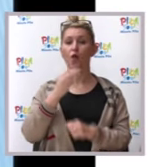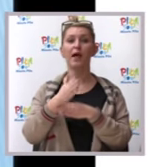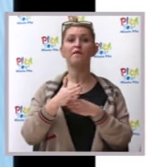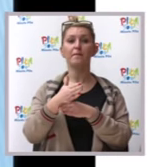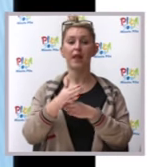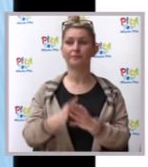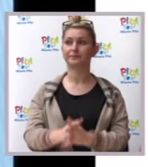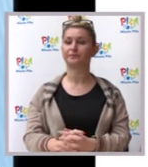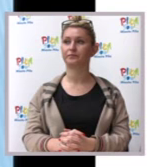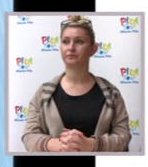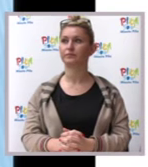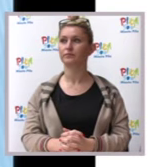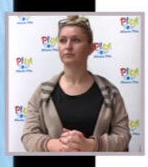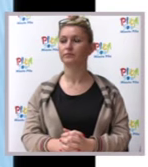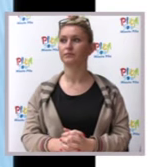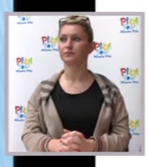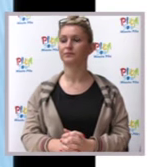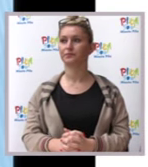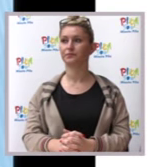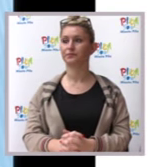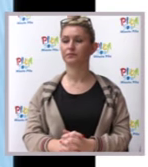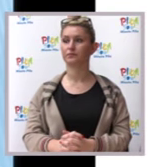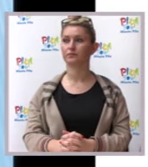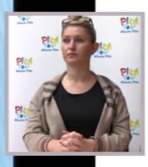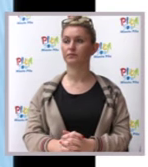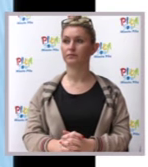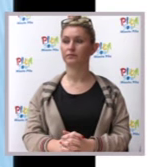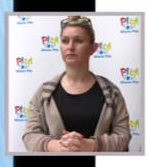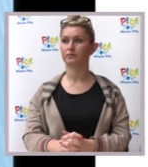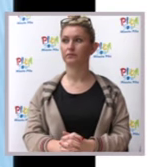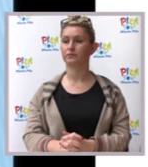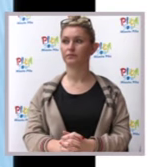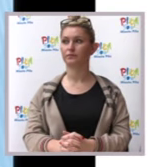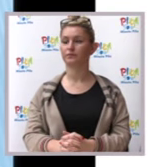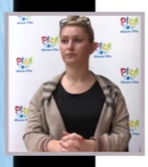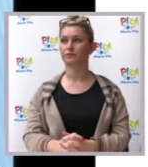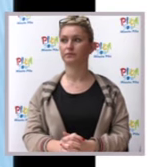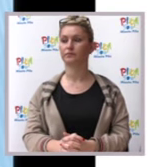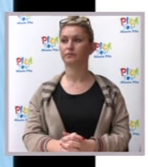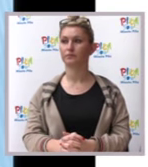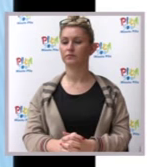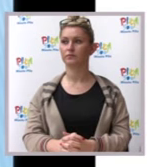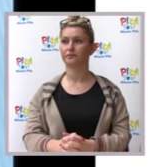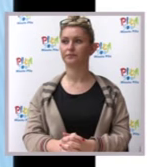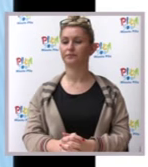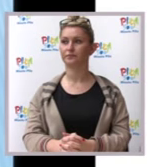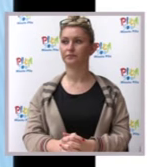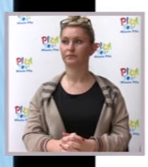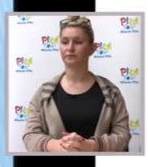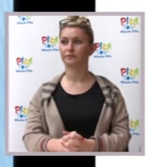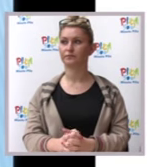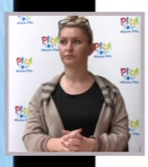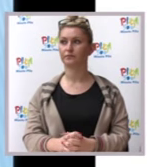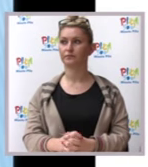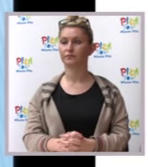pojazdów ciężarowych, tych najbardziej popularnych, ponieważ mamy ich bardzo dużo w naszej uchwale, dlatego też